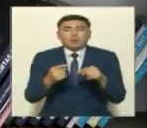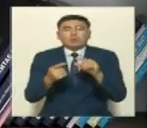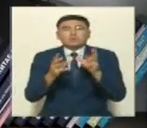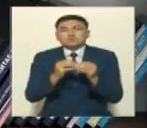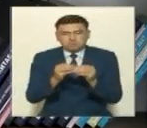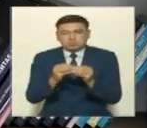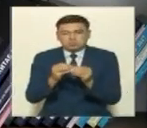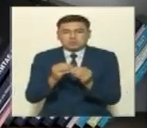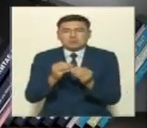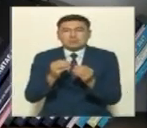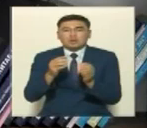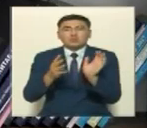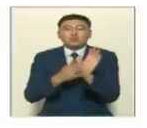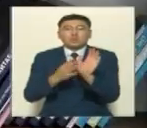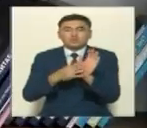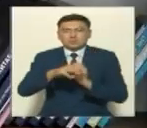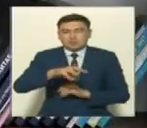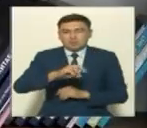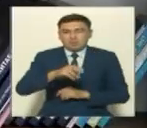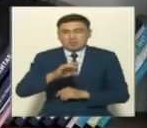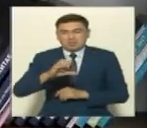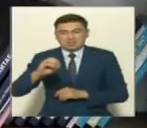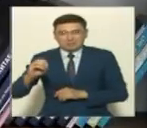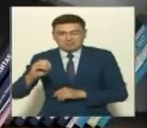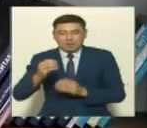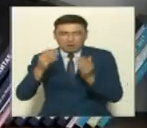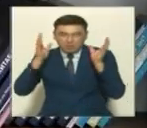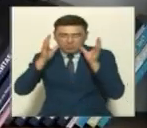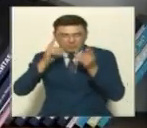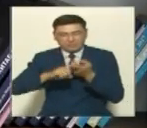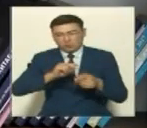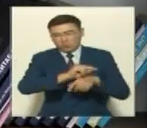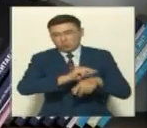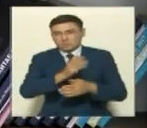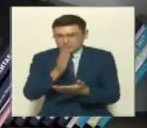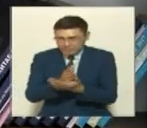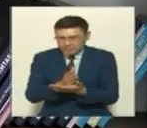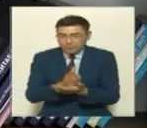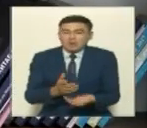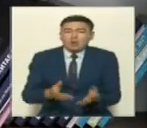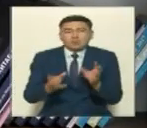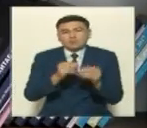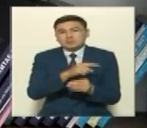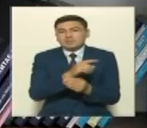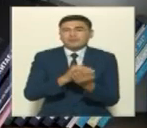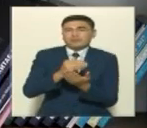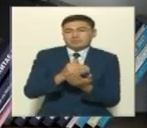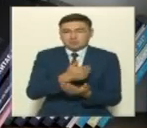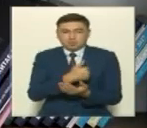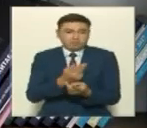дәрежесінде беретін 9 медресе бар. Және де бізде жоғарғы оқу дәрежесінде алғысы келетін